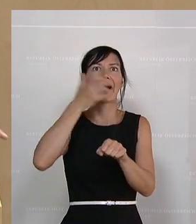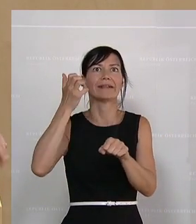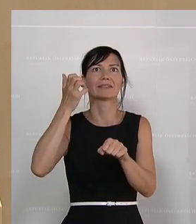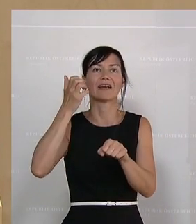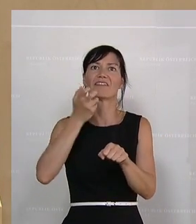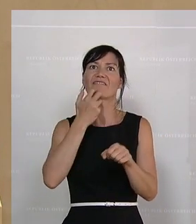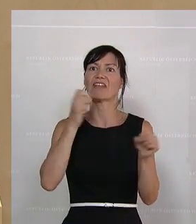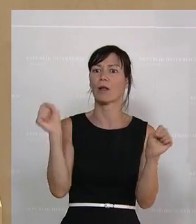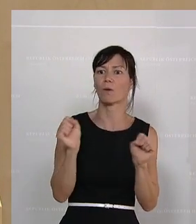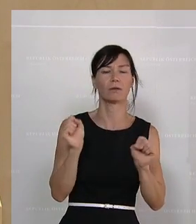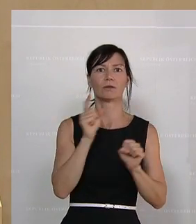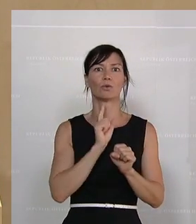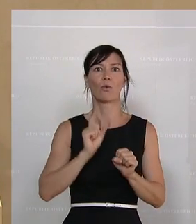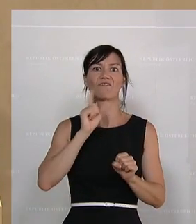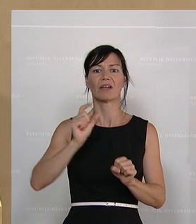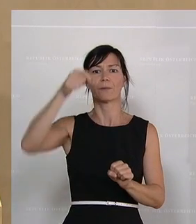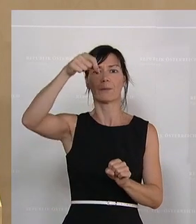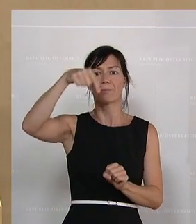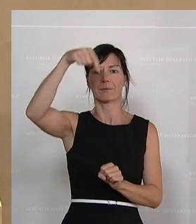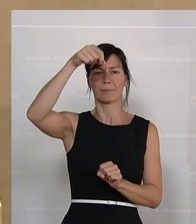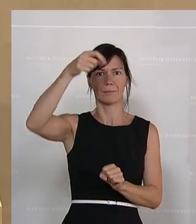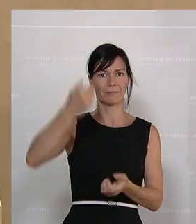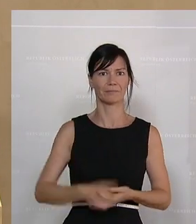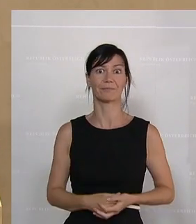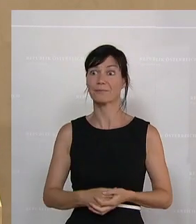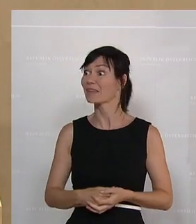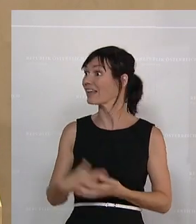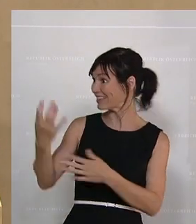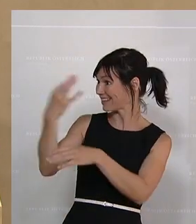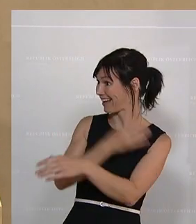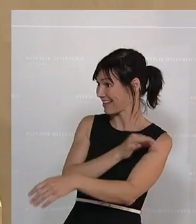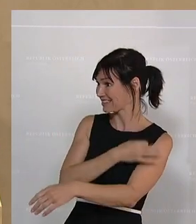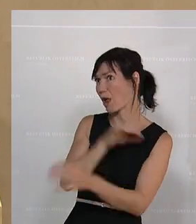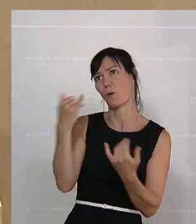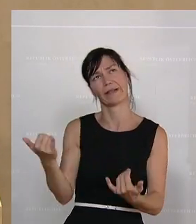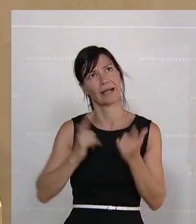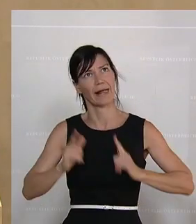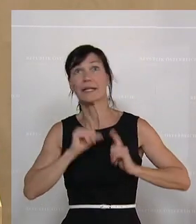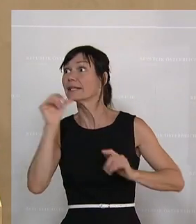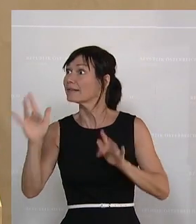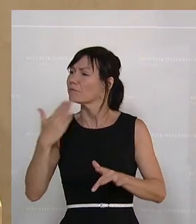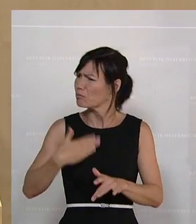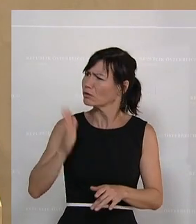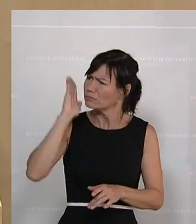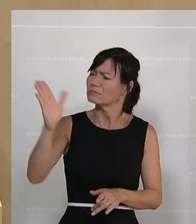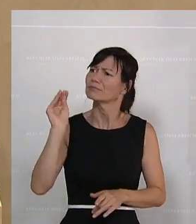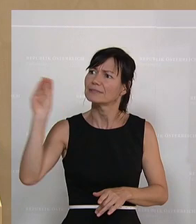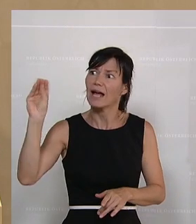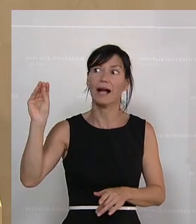auch sagen dass die spitzenverdiener spitzenverdienerinnen dieses landes durch ihr regierungspaket